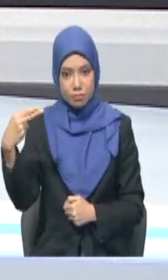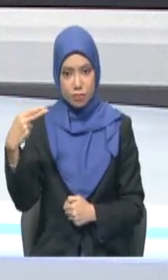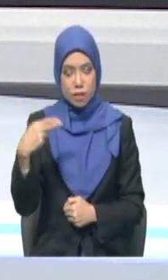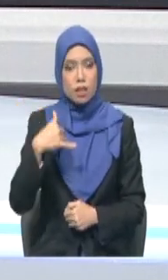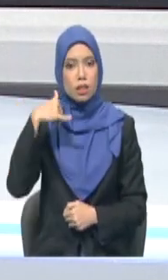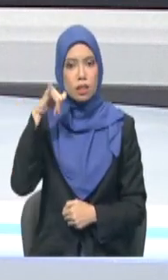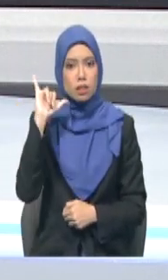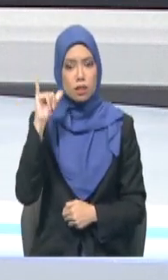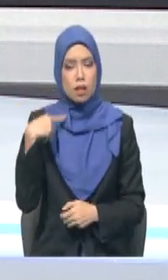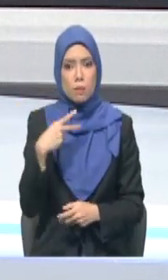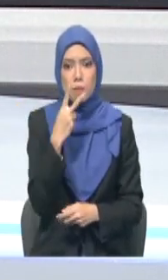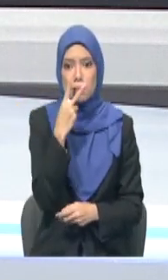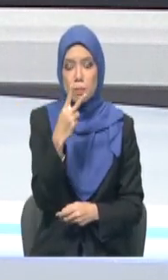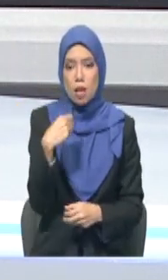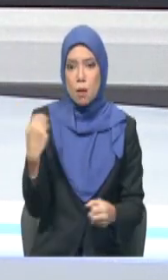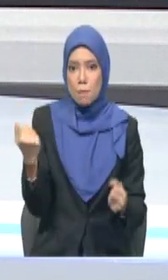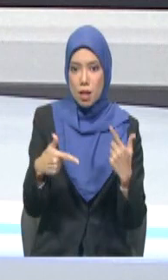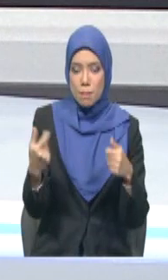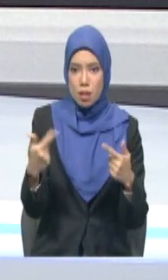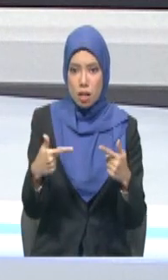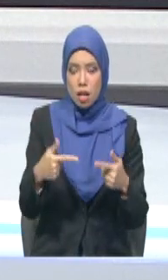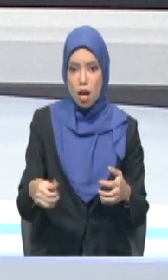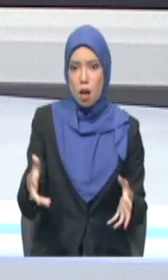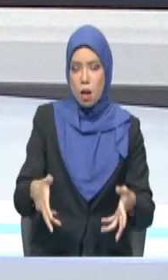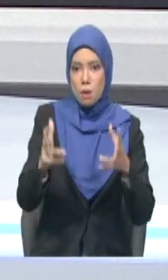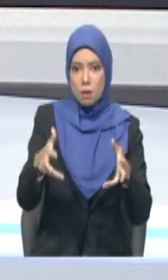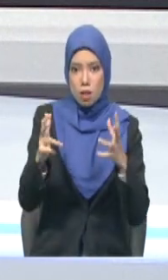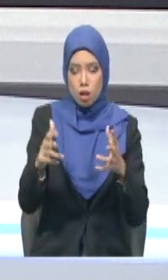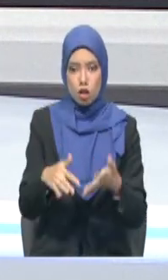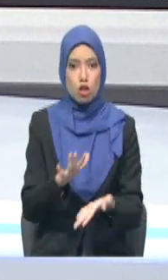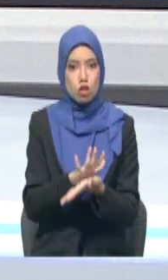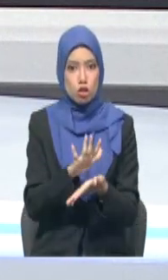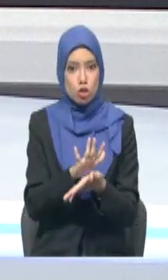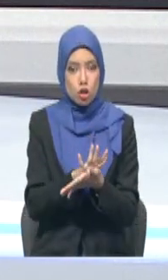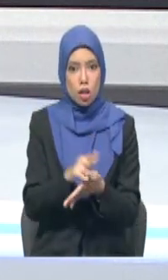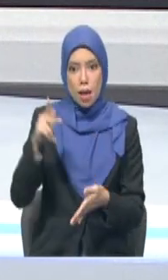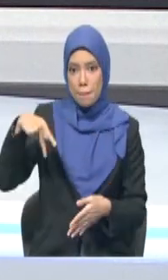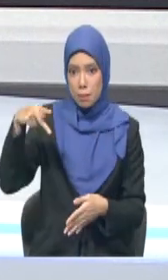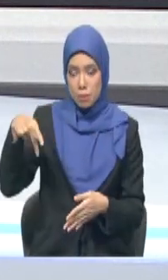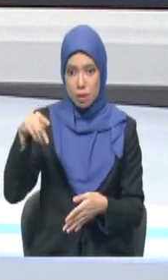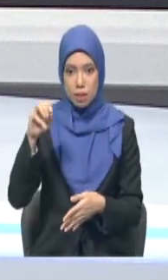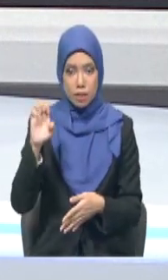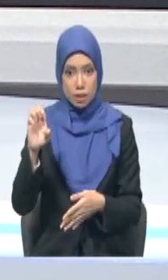semalam berkenan berangkat menyaksikan kejohanan bola keranjang antara sekolah-sekolah PPE